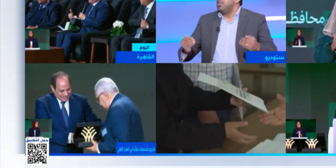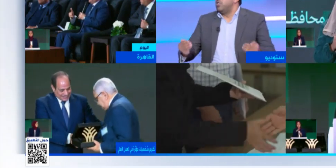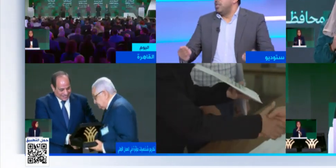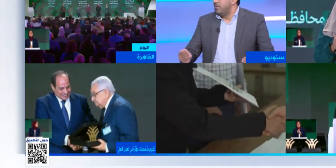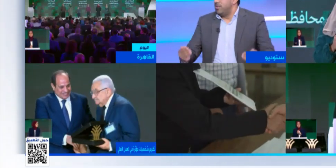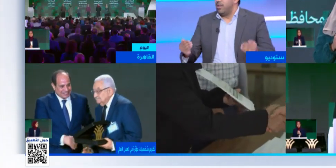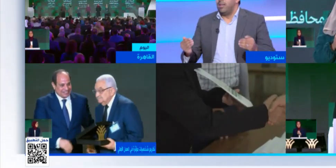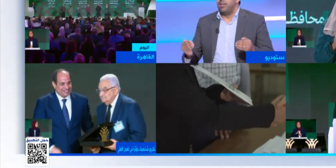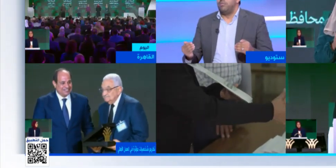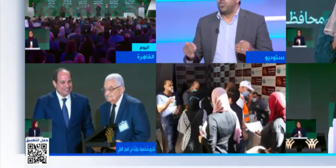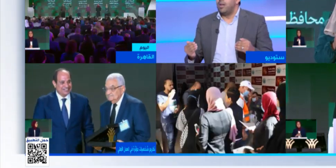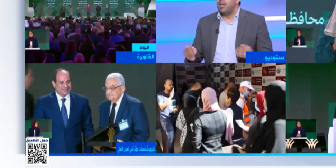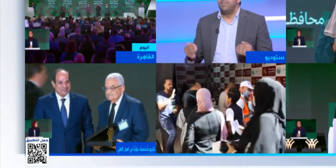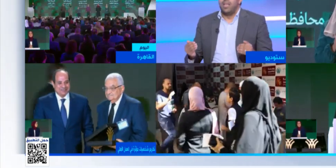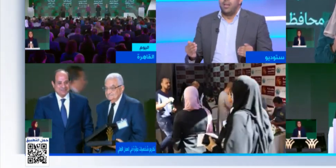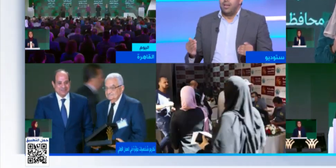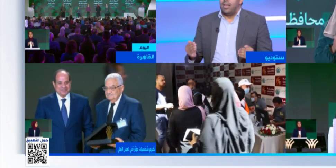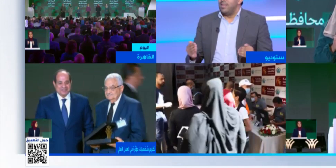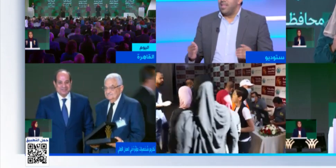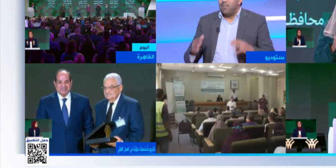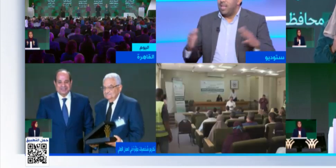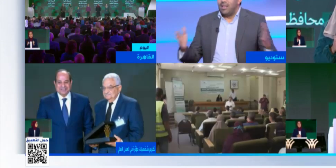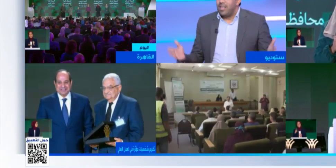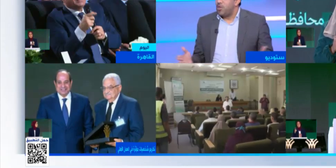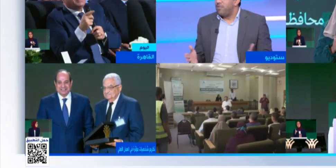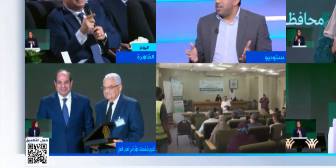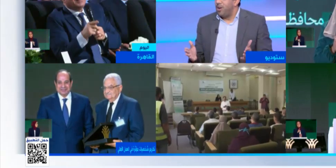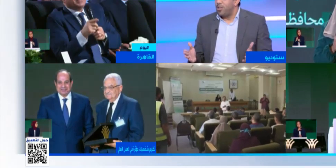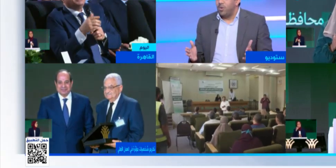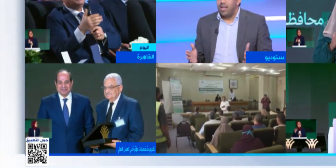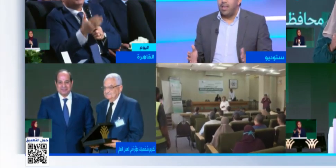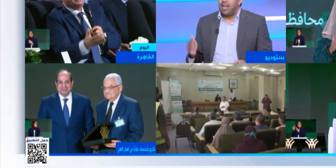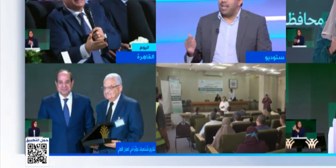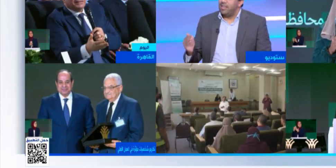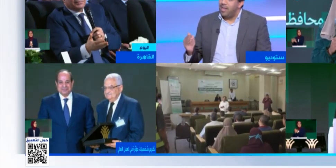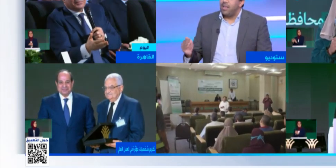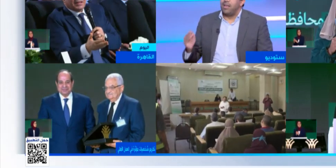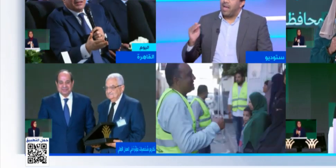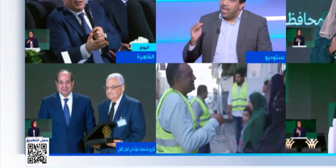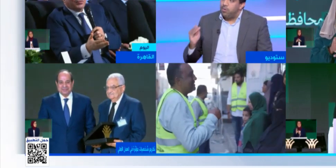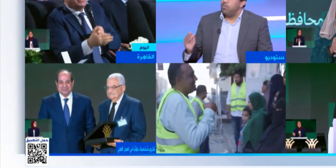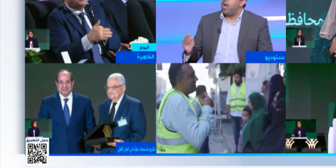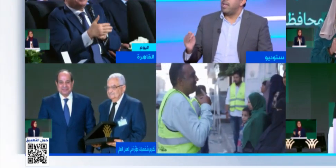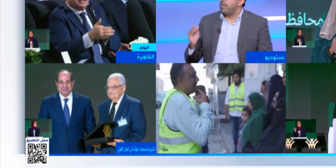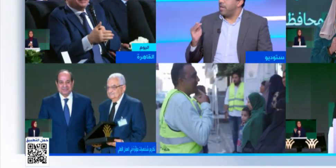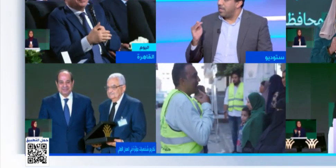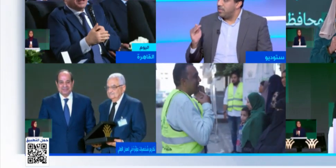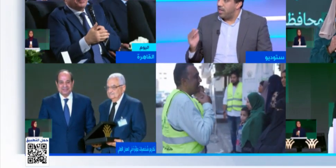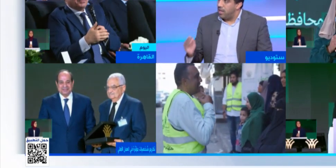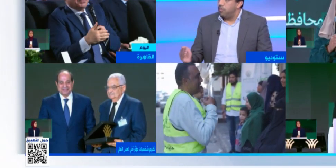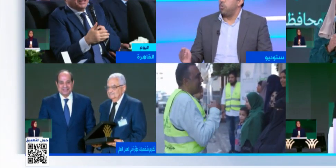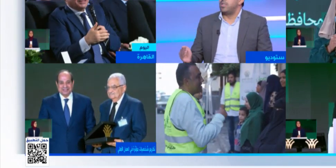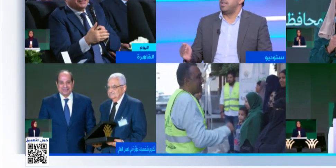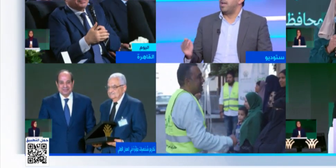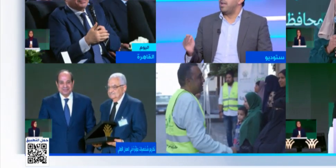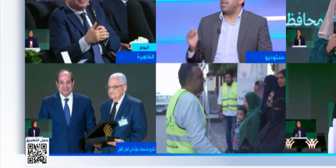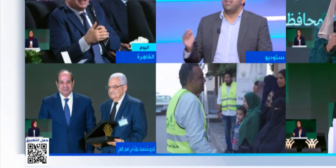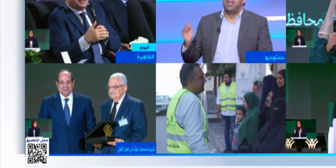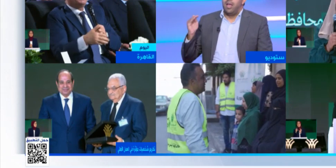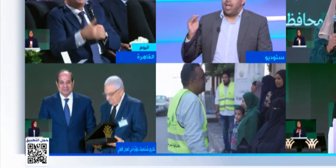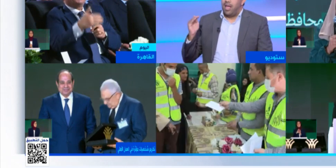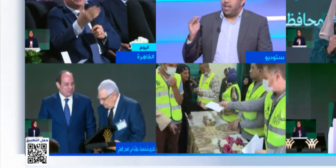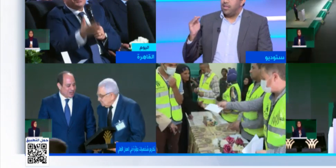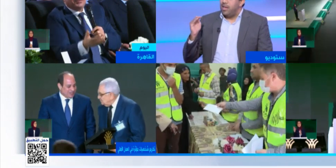لمستوى استراتيجي، مستوى زي ما الناس شافت النهاردة كلها، لأ عندنا محاور معينة مركزين عليها وفوكسنج